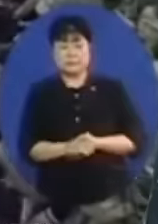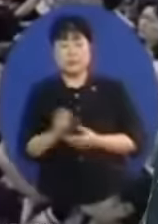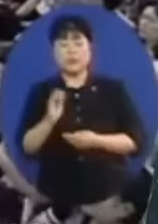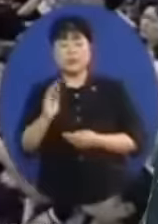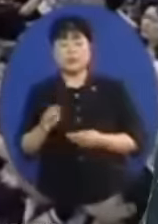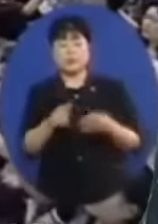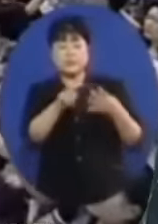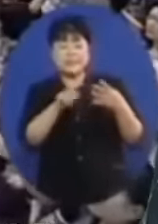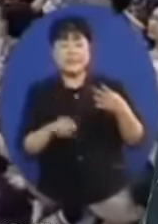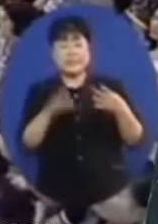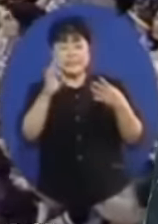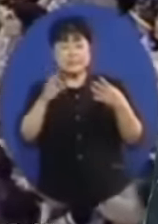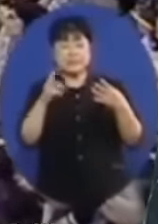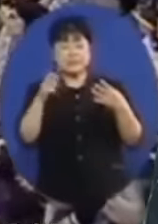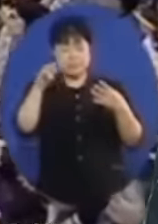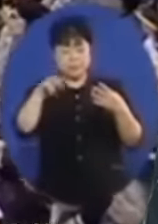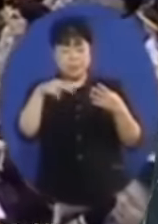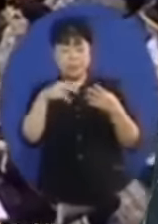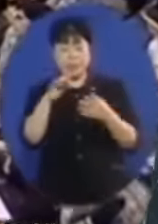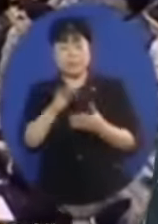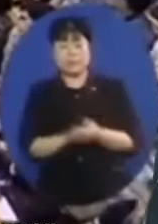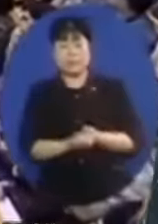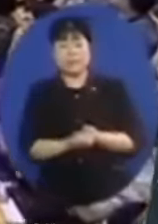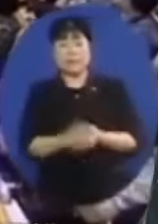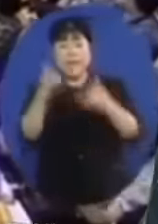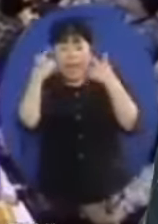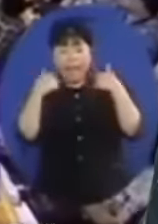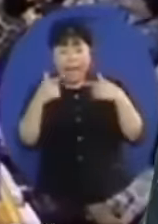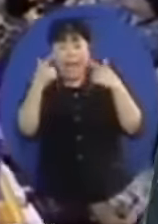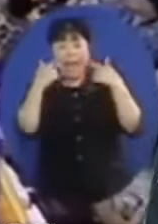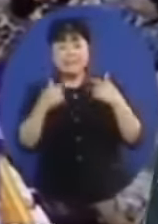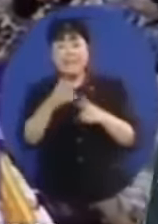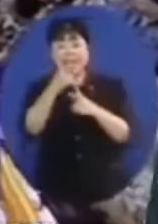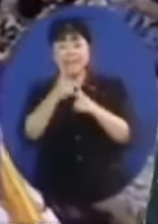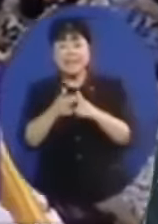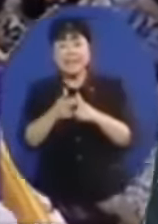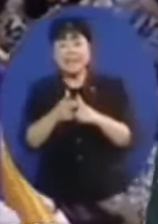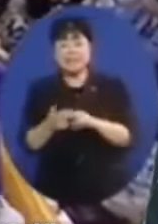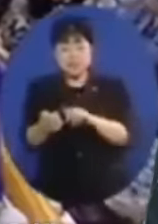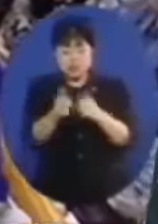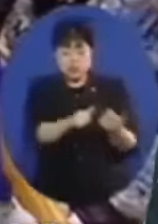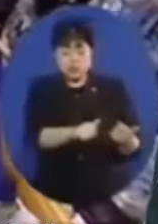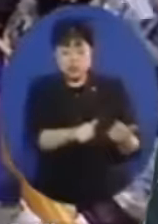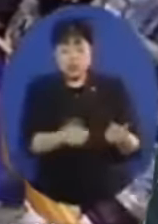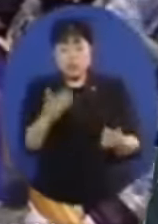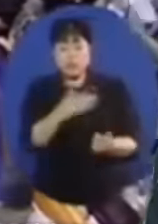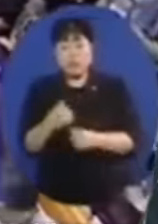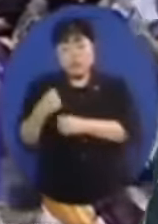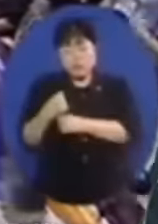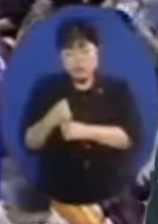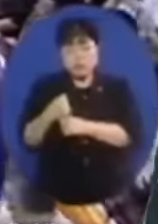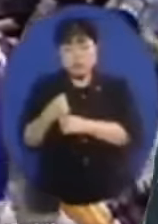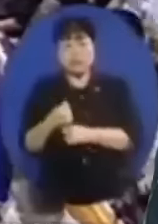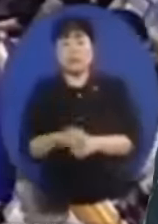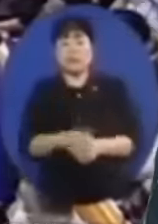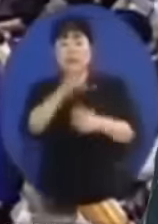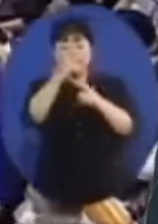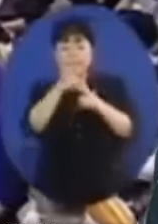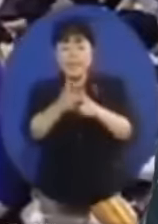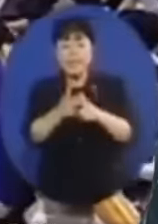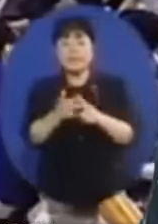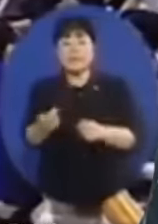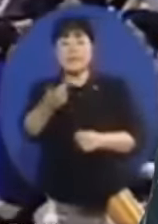고린도후서 4장 10절로 11절에 보면 우리가 항상 예수의 죽음을 몸에 짊어짐은